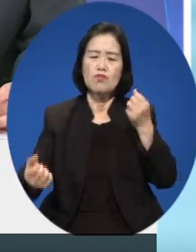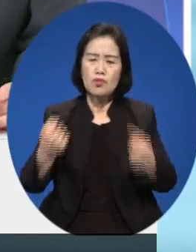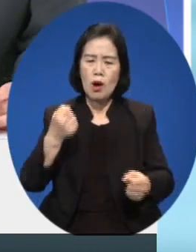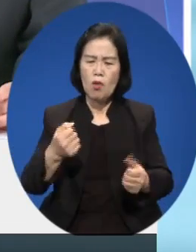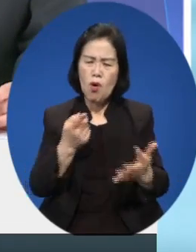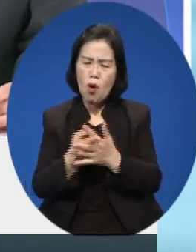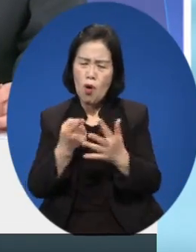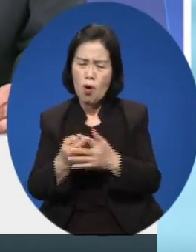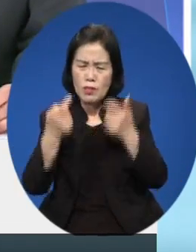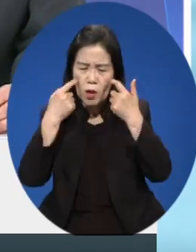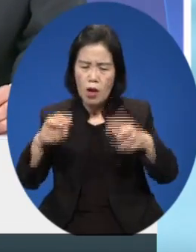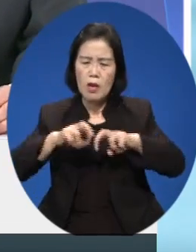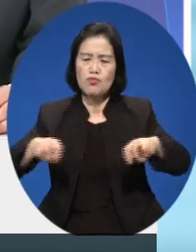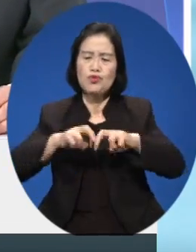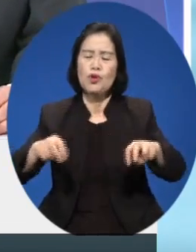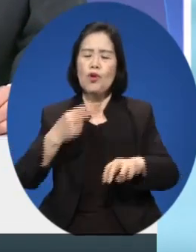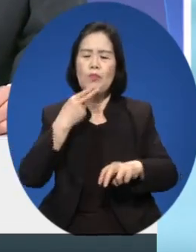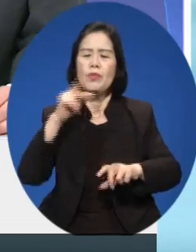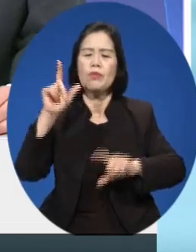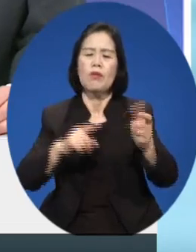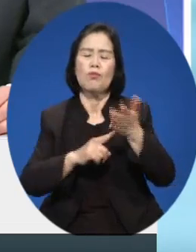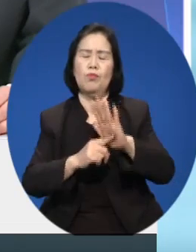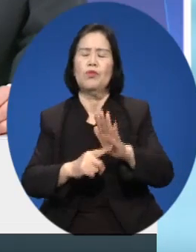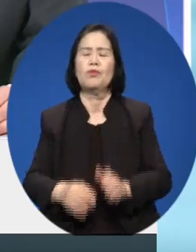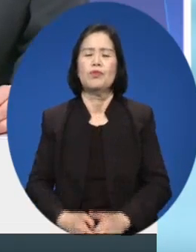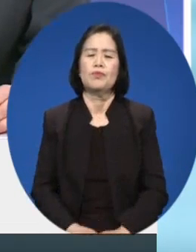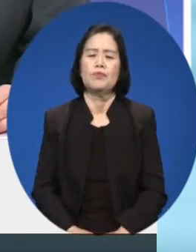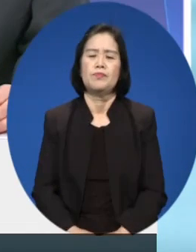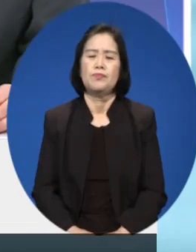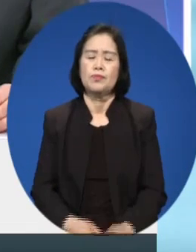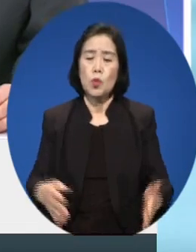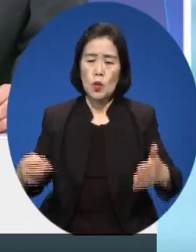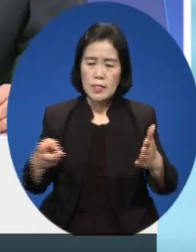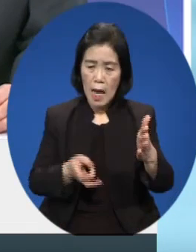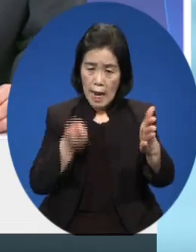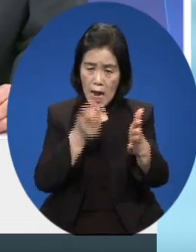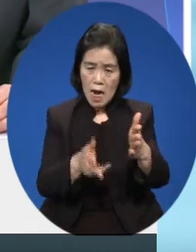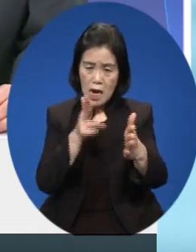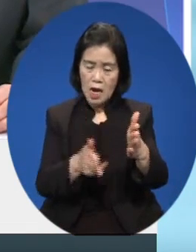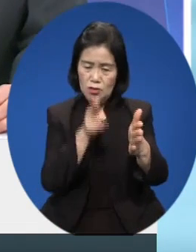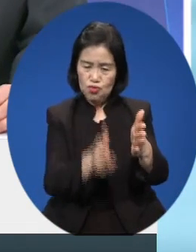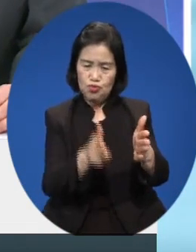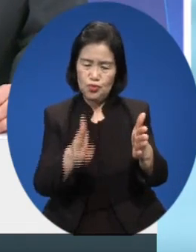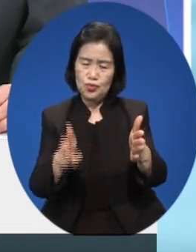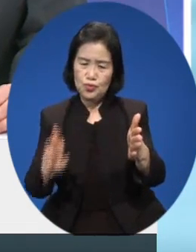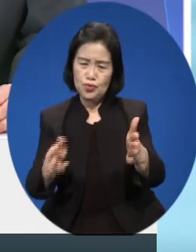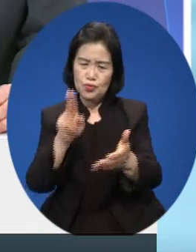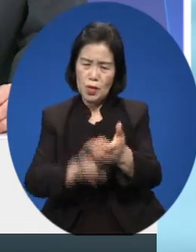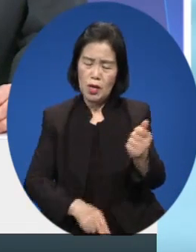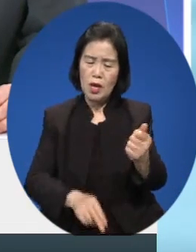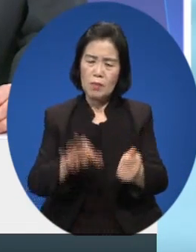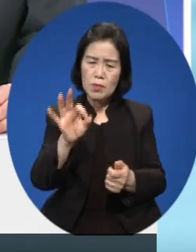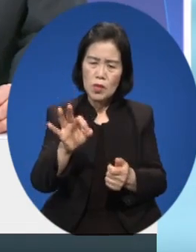예측 수요를 정확하게 분석하지 않는 태도를 보이고 있습니다 또한 차량기지 매각 비용의 2 무선 용량의 1개